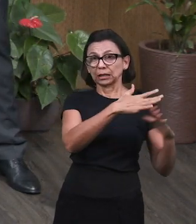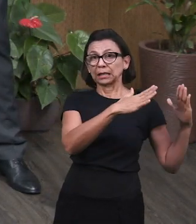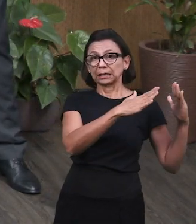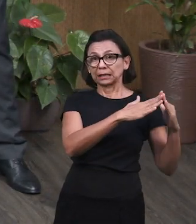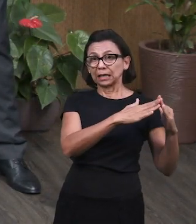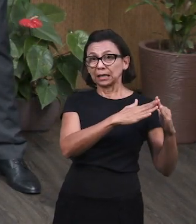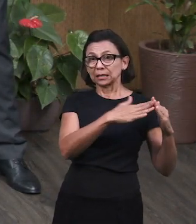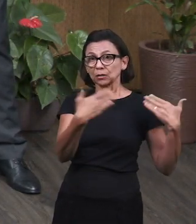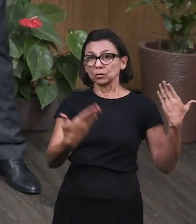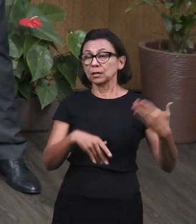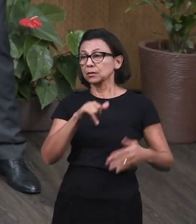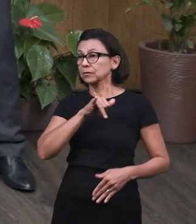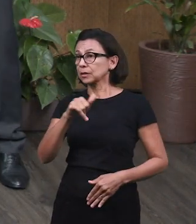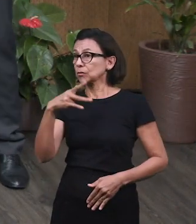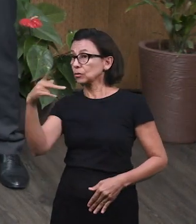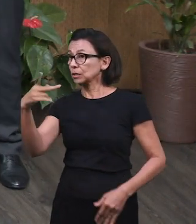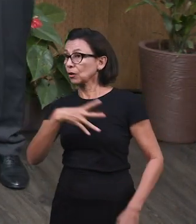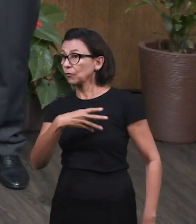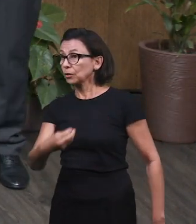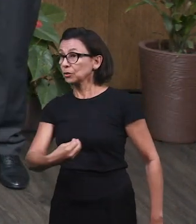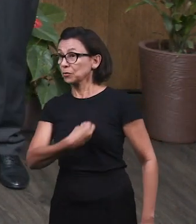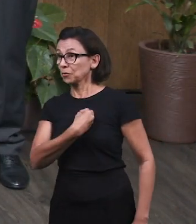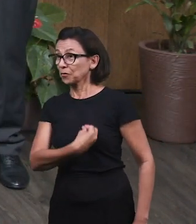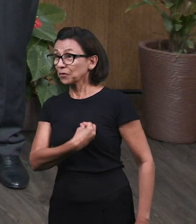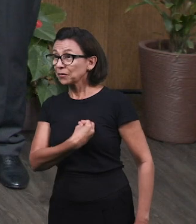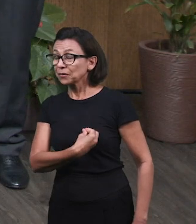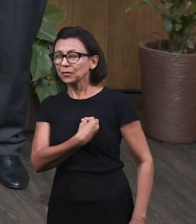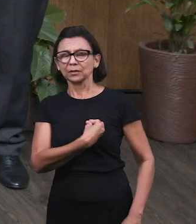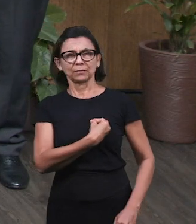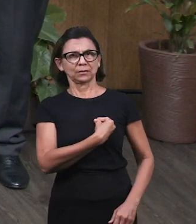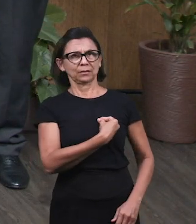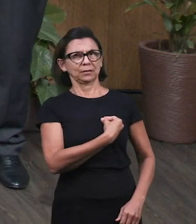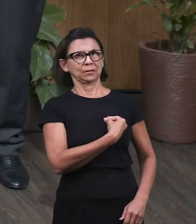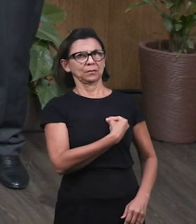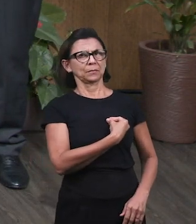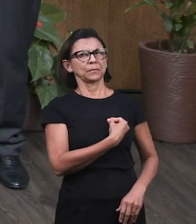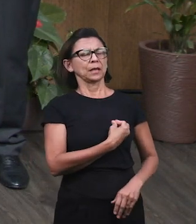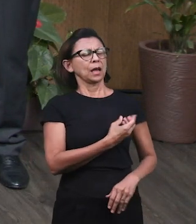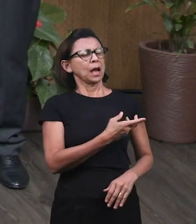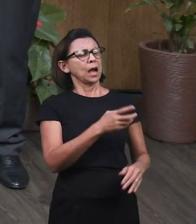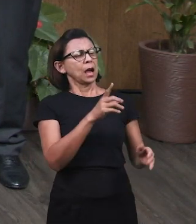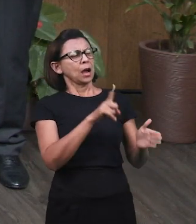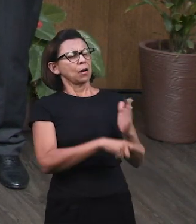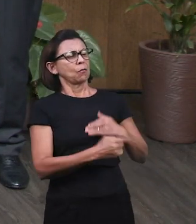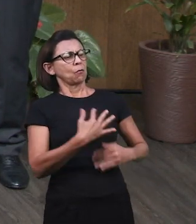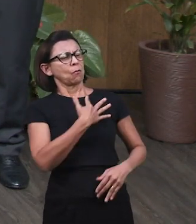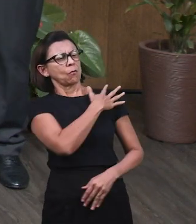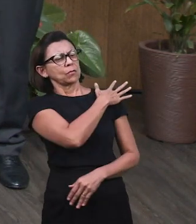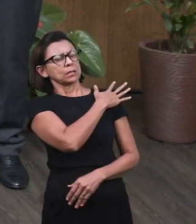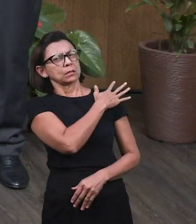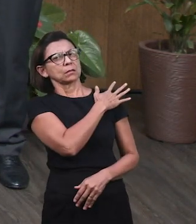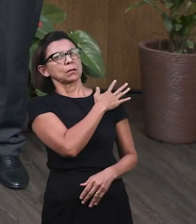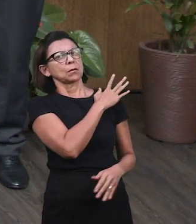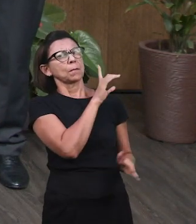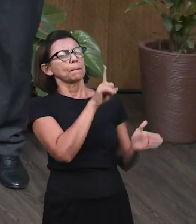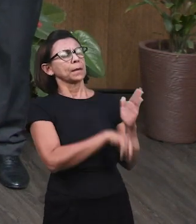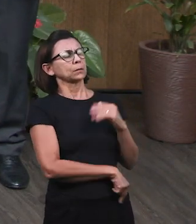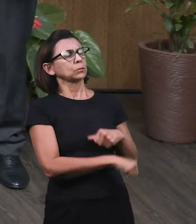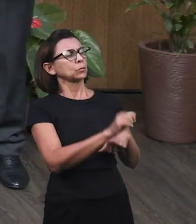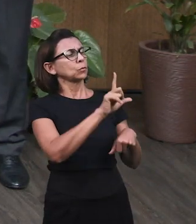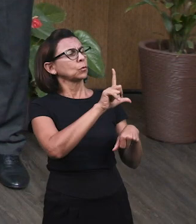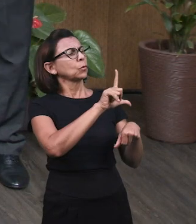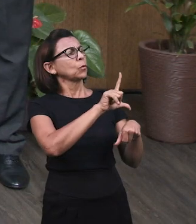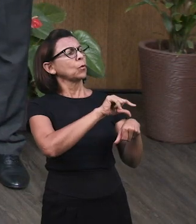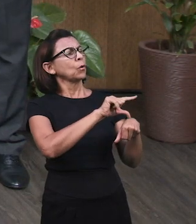question, regardez bien, à quelle heure, quel a été l'horaire que mon fils qui était en train de mourir,